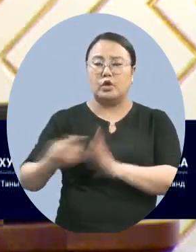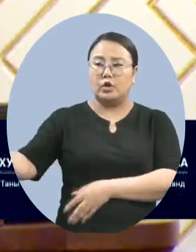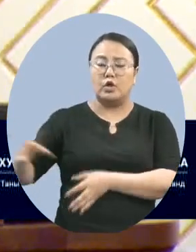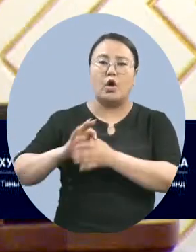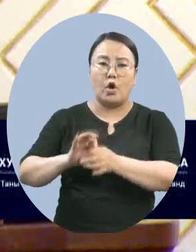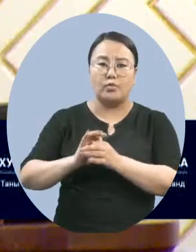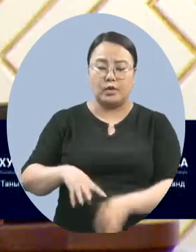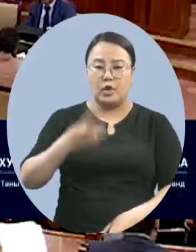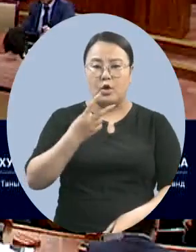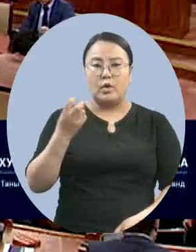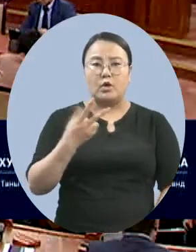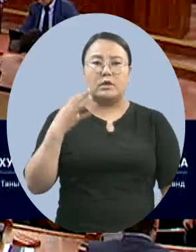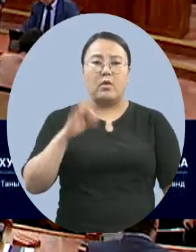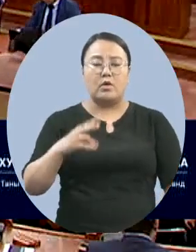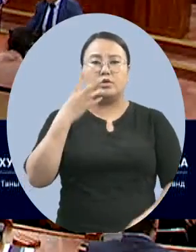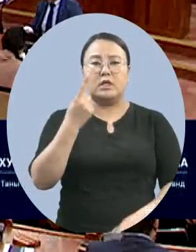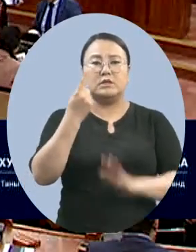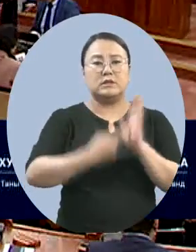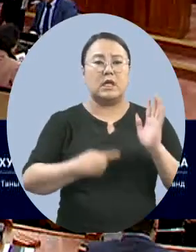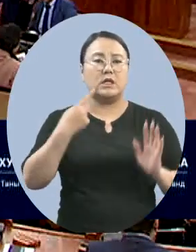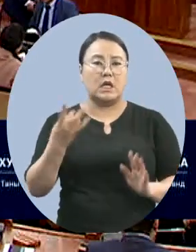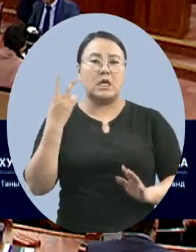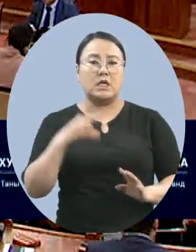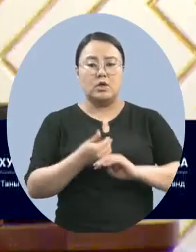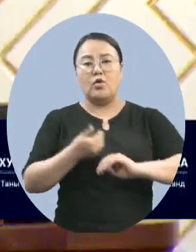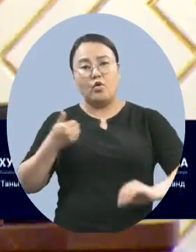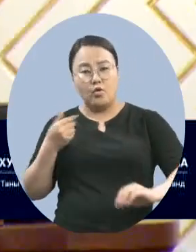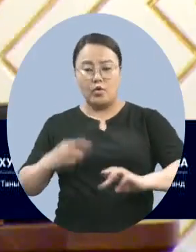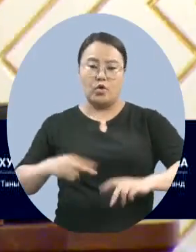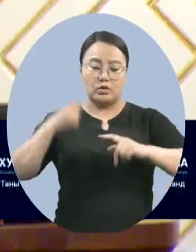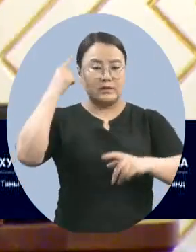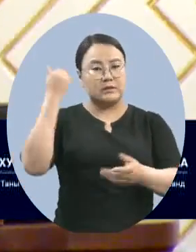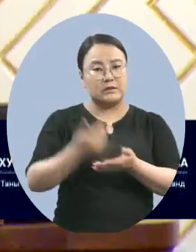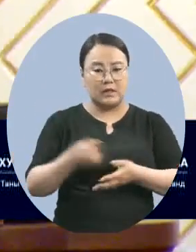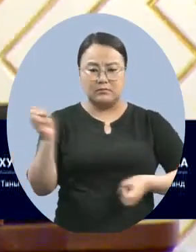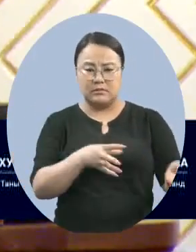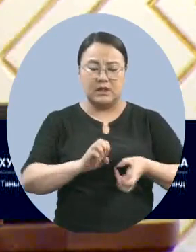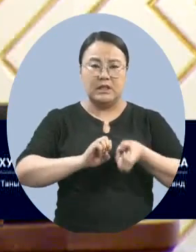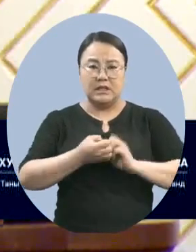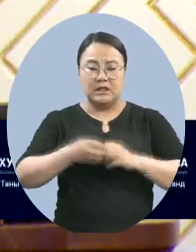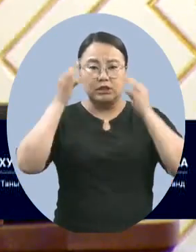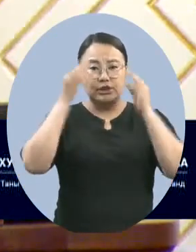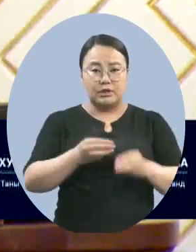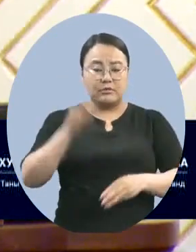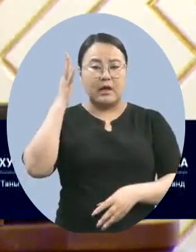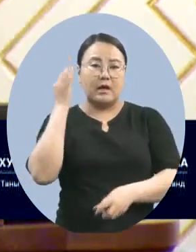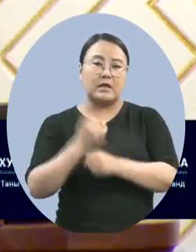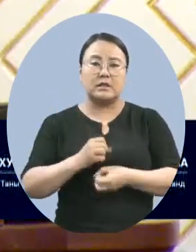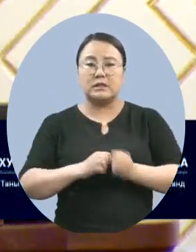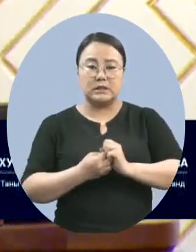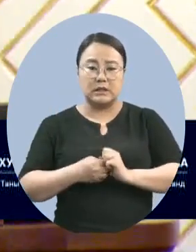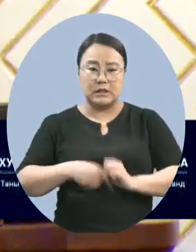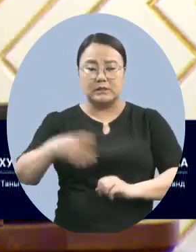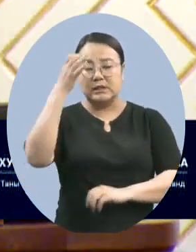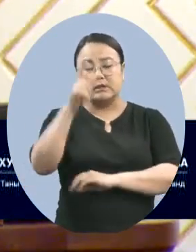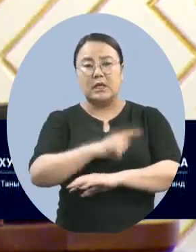нийцүүлэн 2025 оны 1-р сарын 1-ний өдрөөс өмнө өөрчлөх, санал боловсруулж, шийдвэрлэх зэрэг арга хэмжээ авч